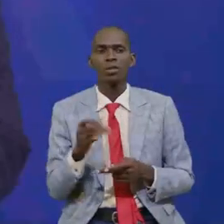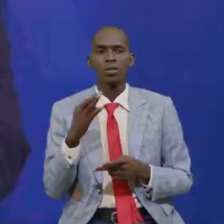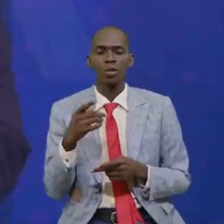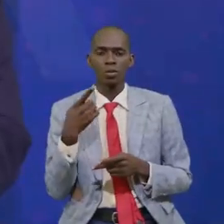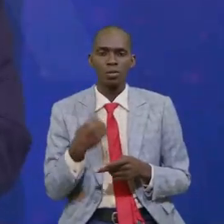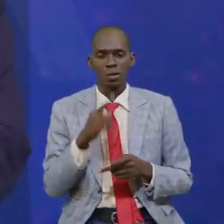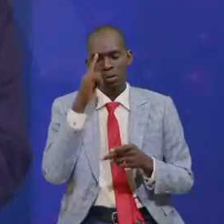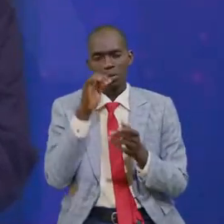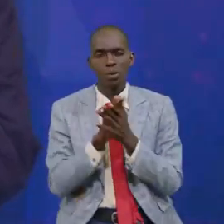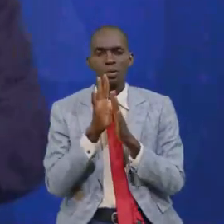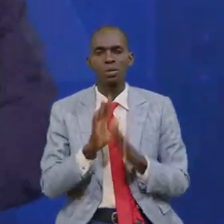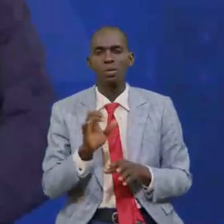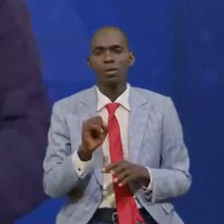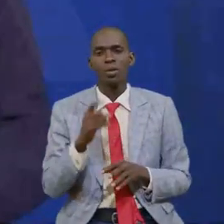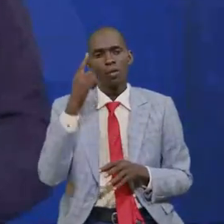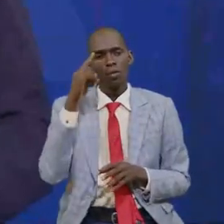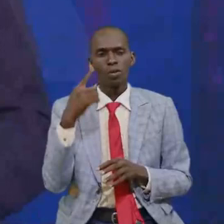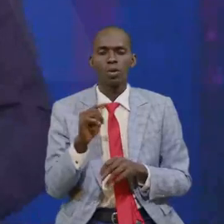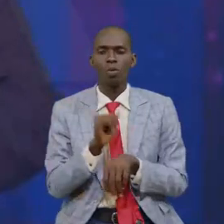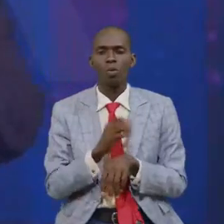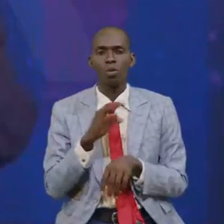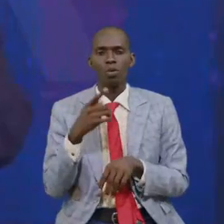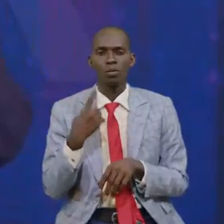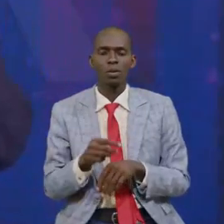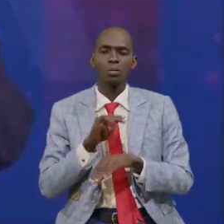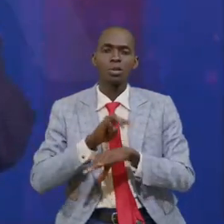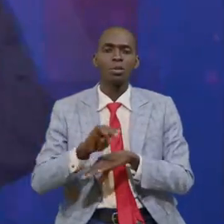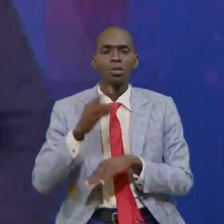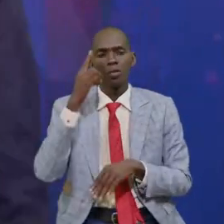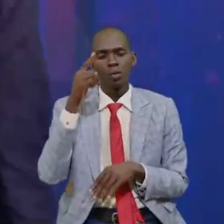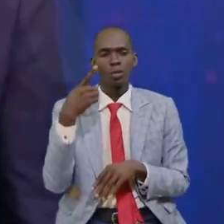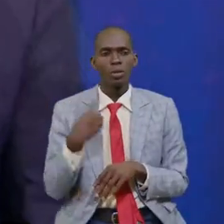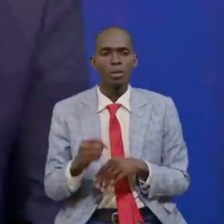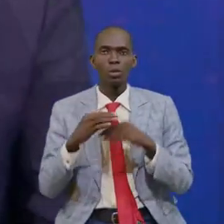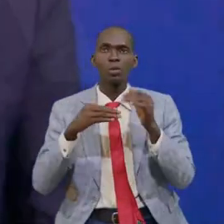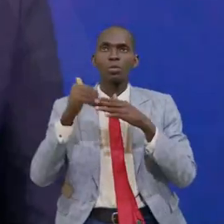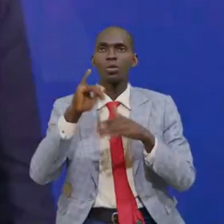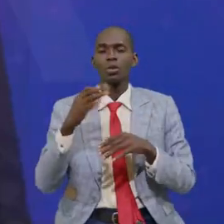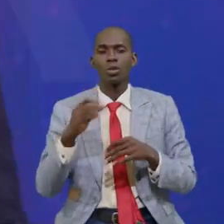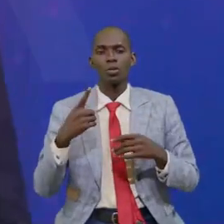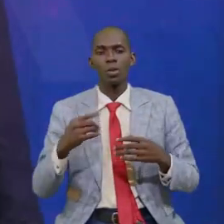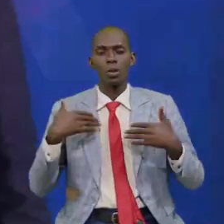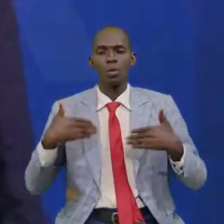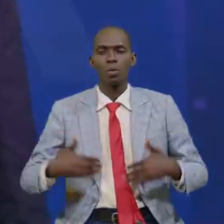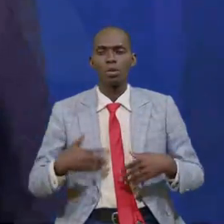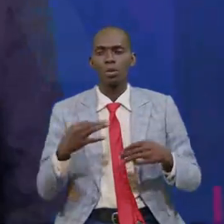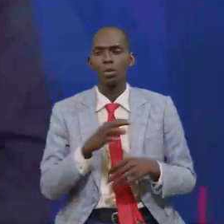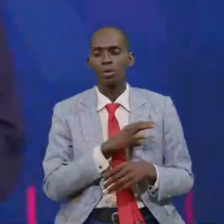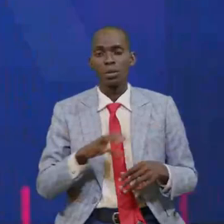saints, en vue de l'œuvre du ministère et de l'édification du corps de Christ.